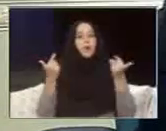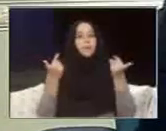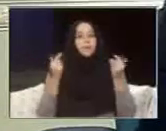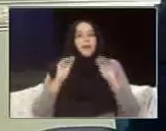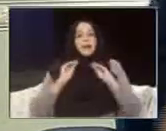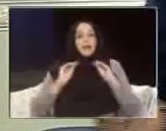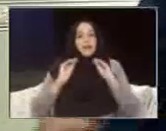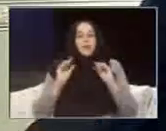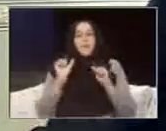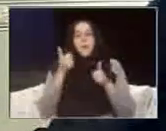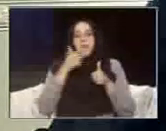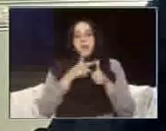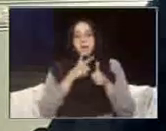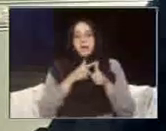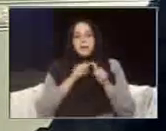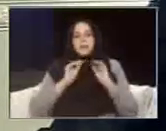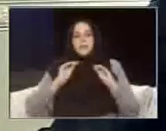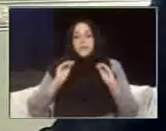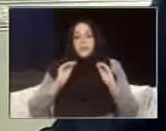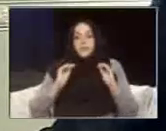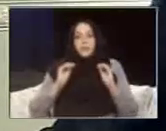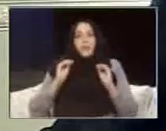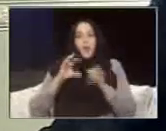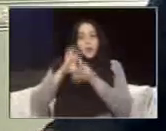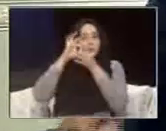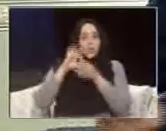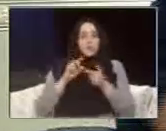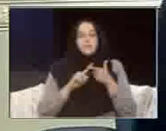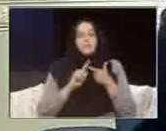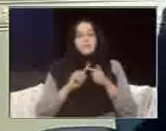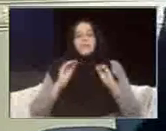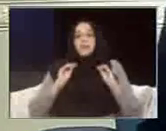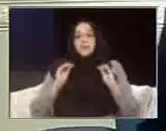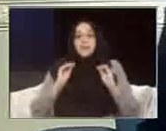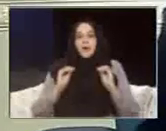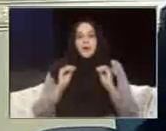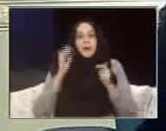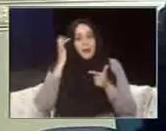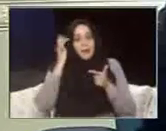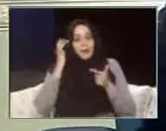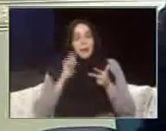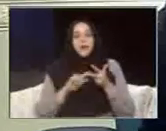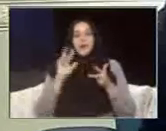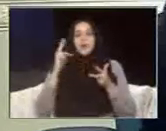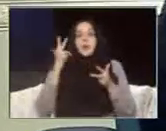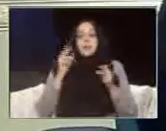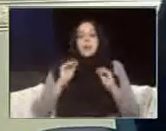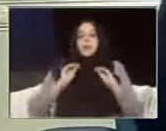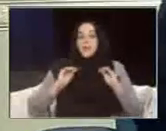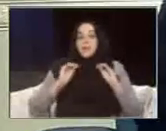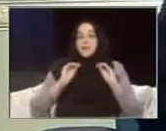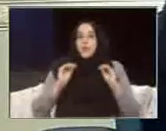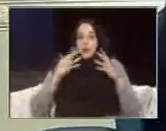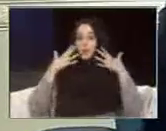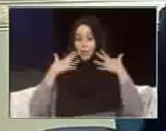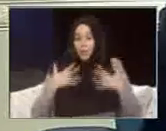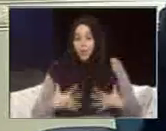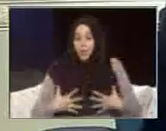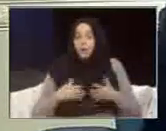قولهم: أولها التربية الإيمانية، وثانيها التربية الخلقية، وثالثها التربية